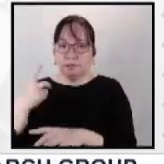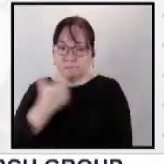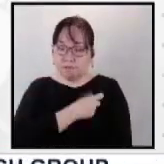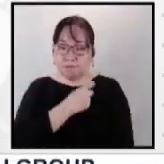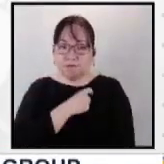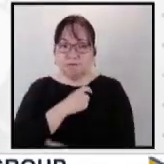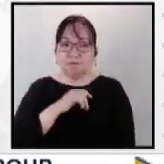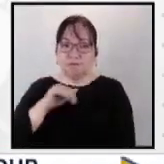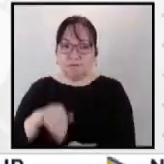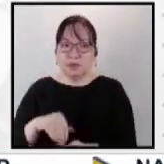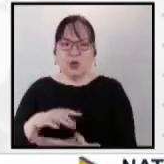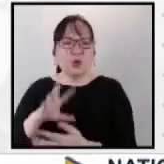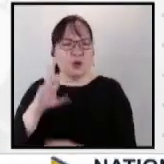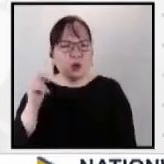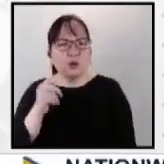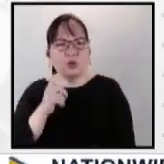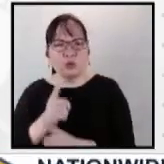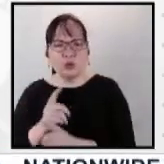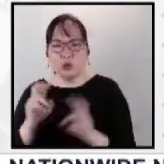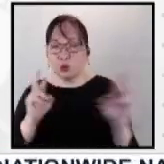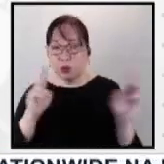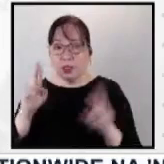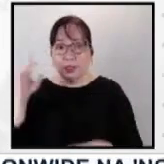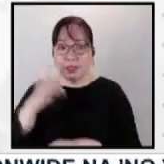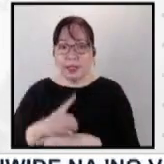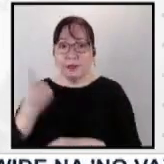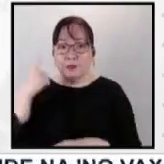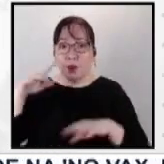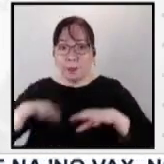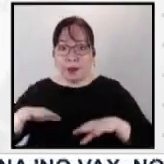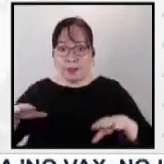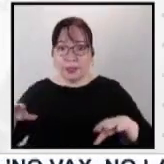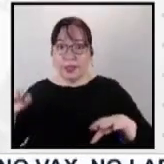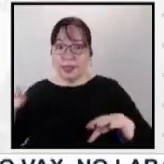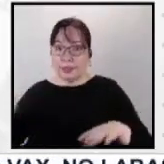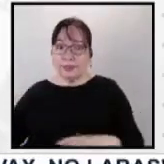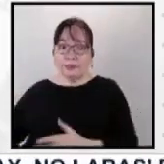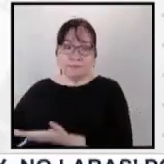pagbabakuna sa mga bata kapag dumating na ang mga bakuna.